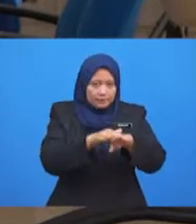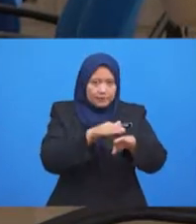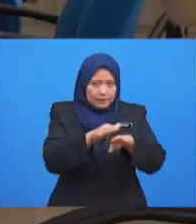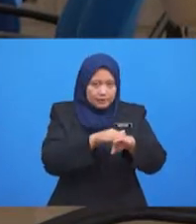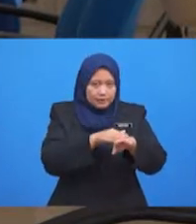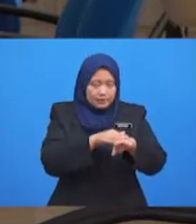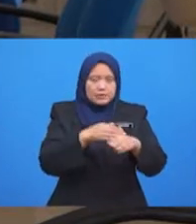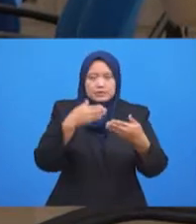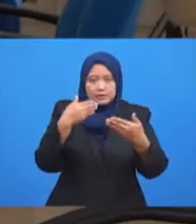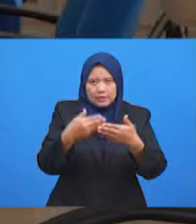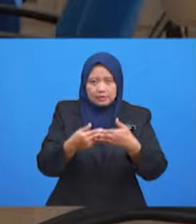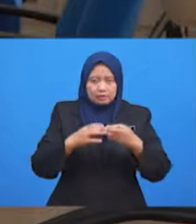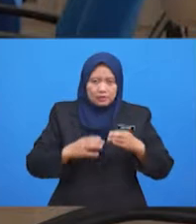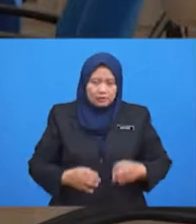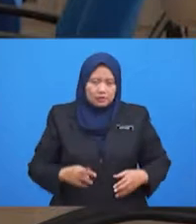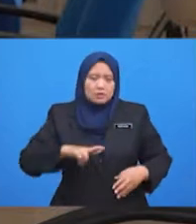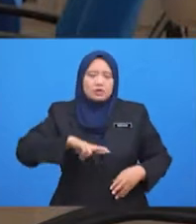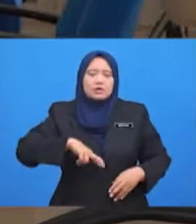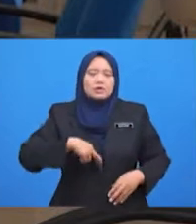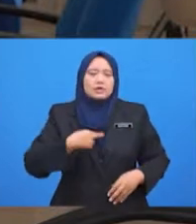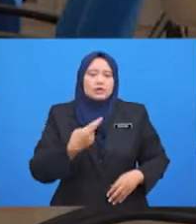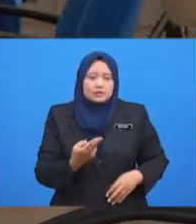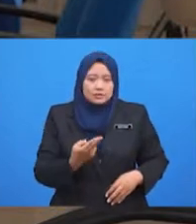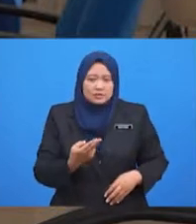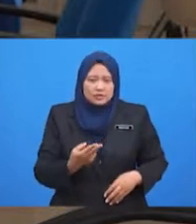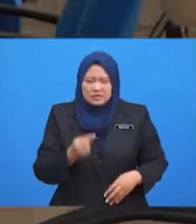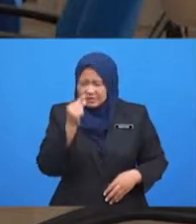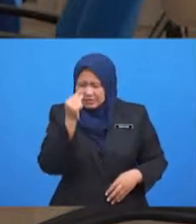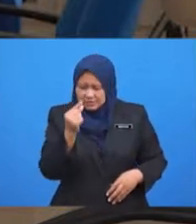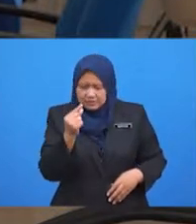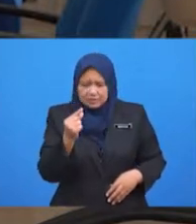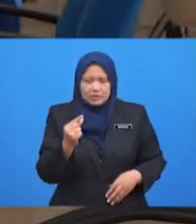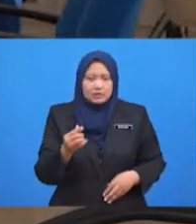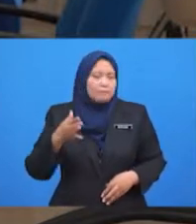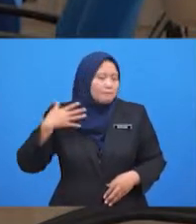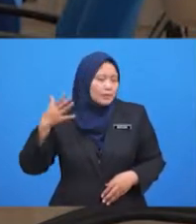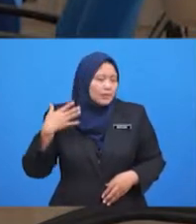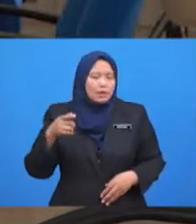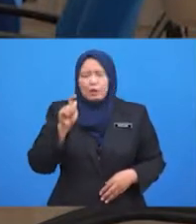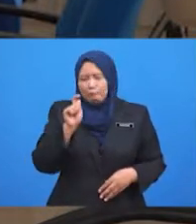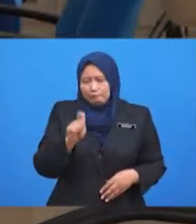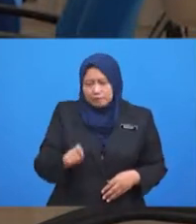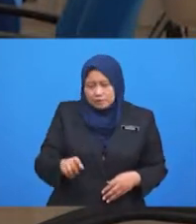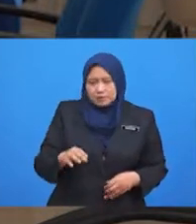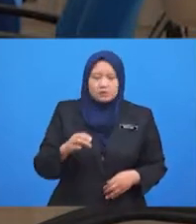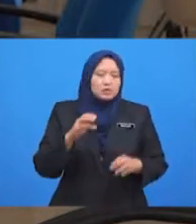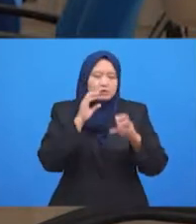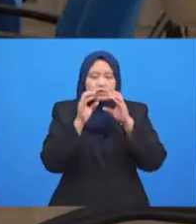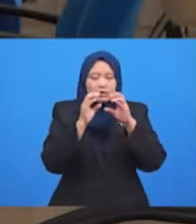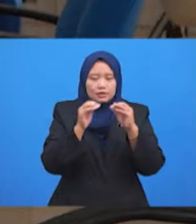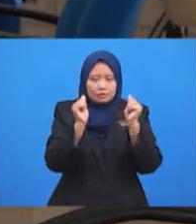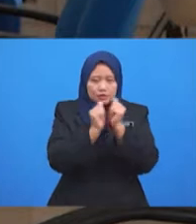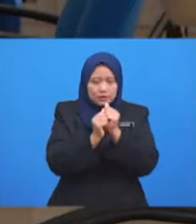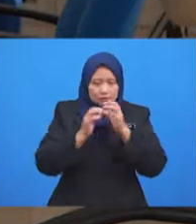akan rasa sedikit panas. Semasa proses ini, komunikasi dengan pelanggan sangat penting supaya